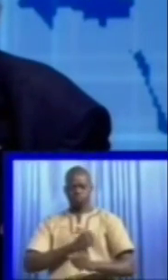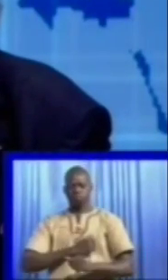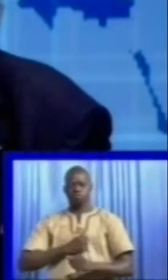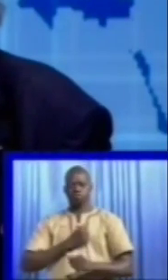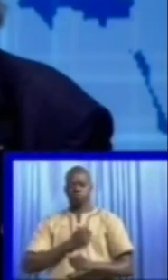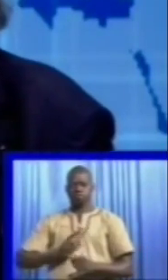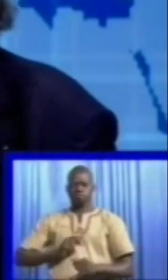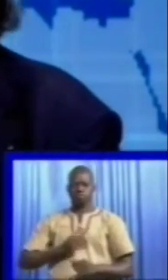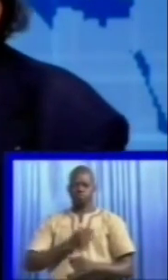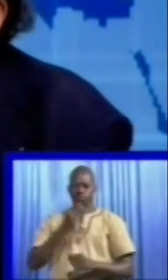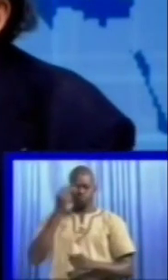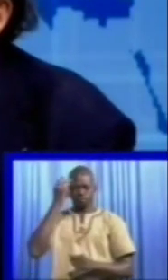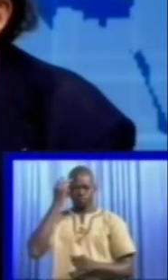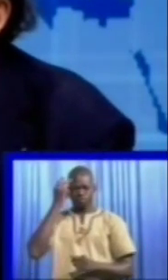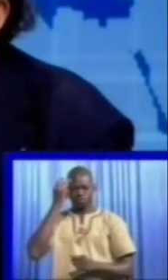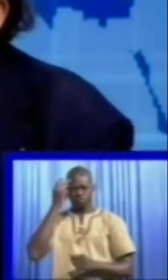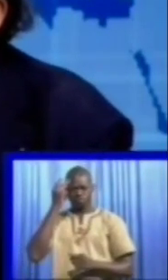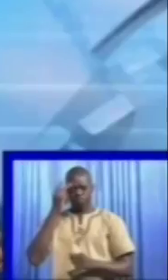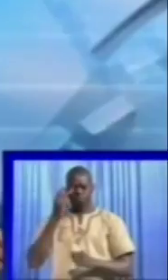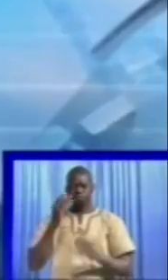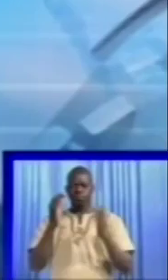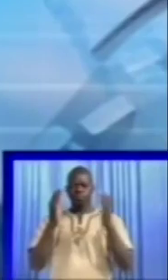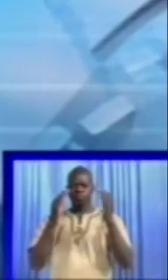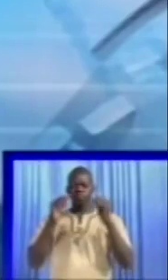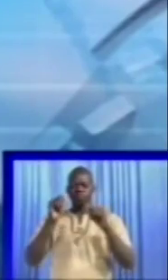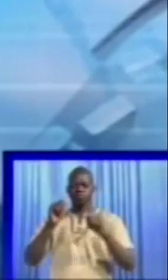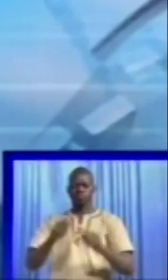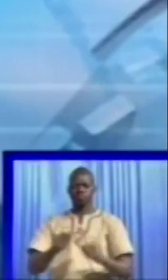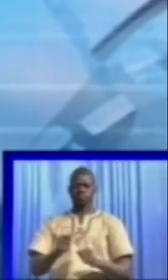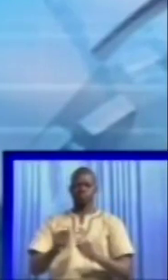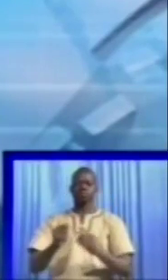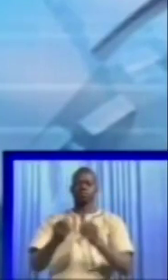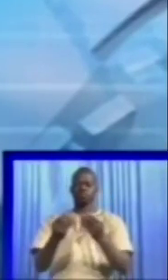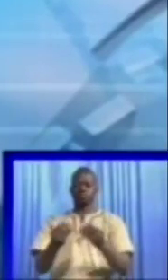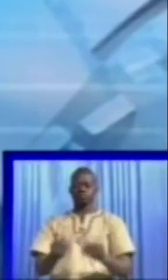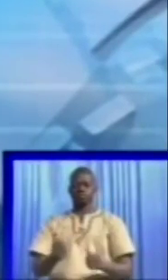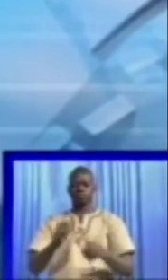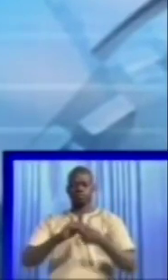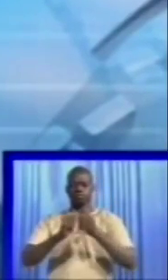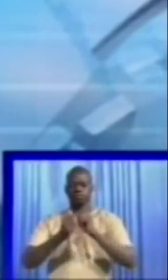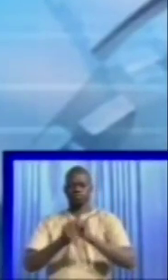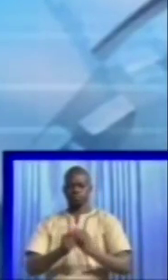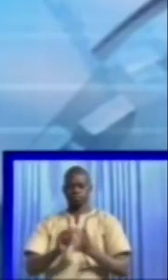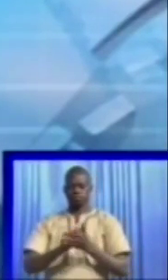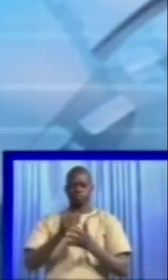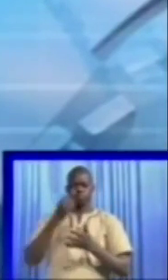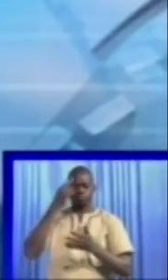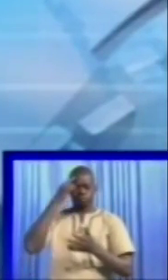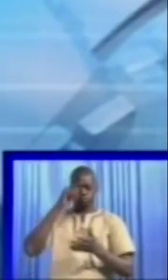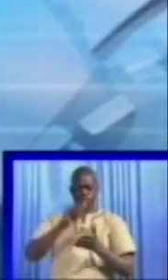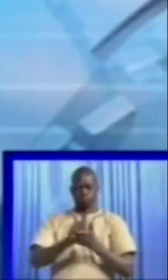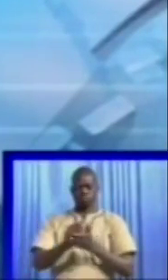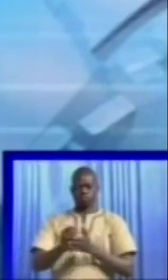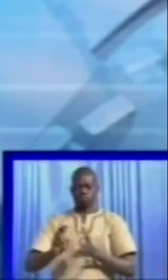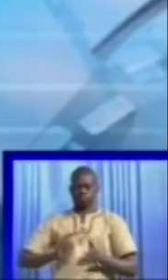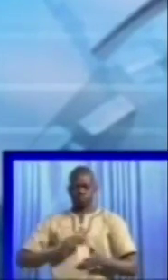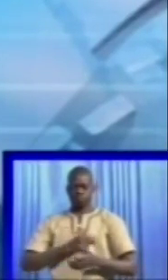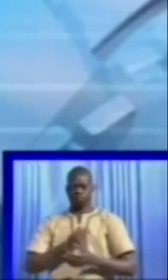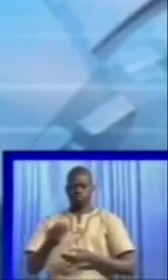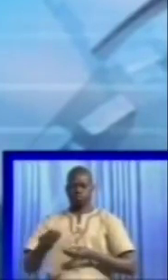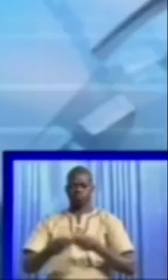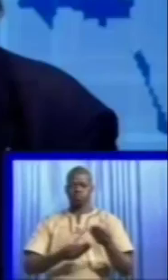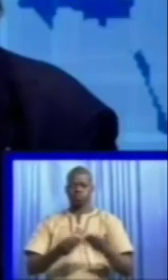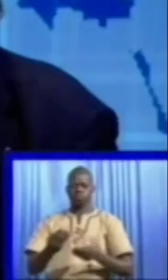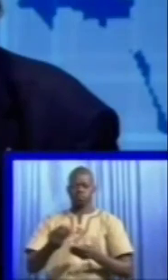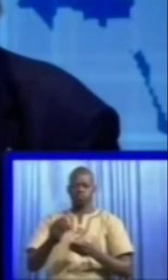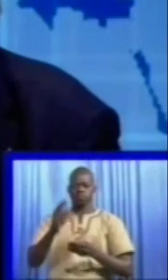en France. Et on espère pouvoir surmonter ces difficultés qui ne sont pas forcément C'est pour ça que nous échangeons au cours de ces